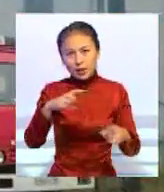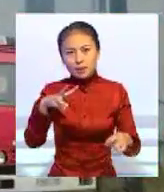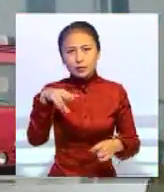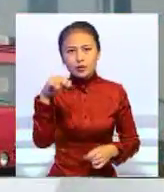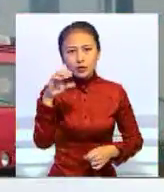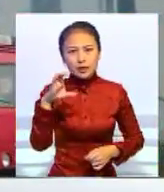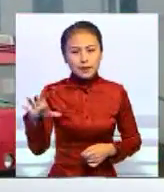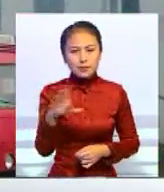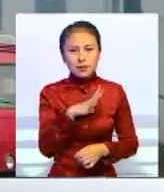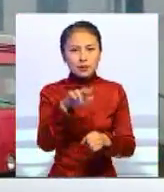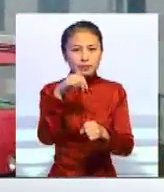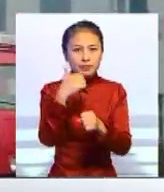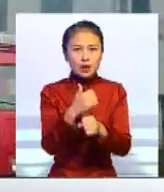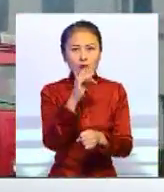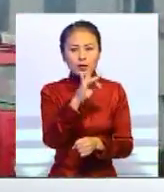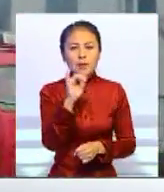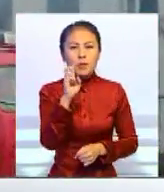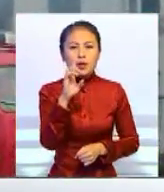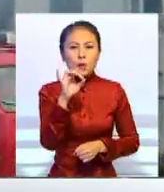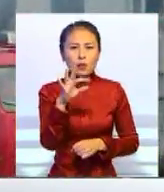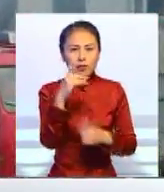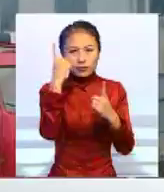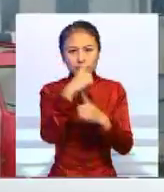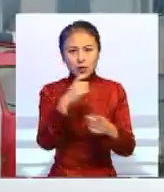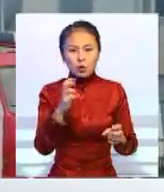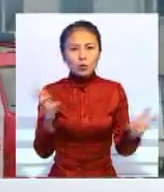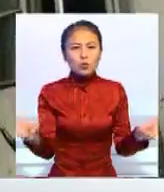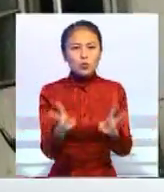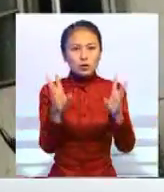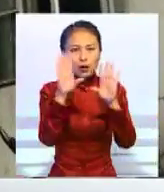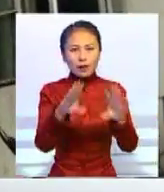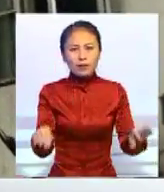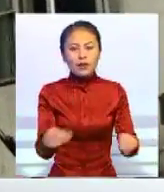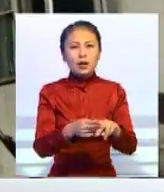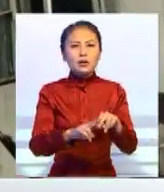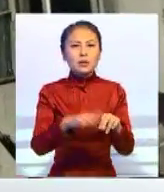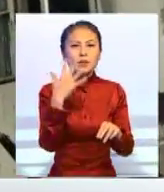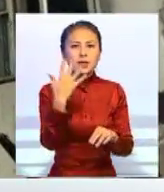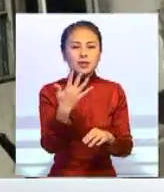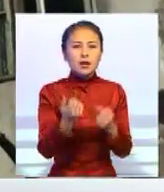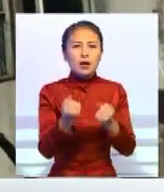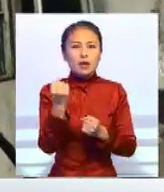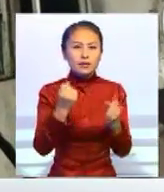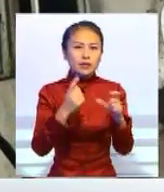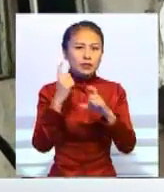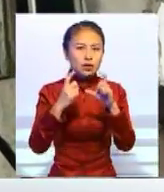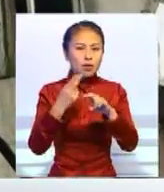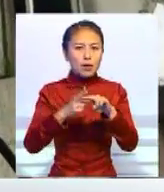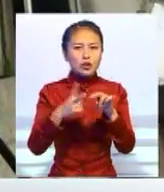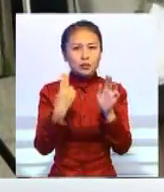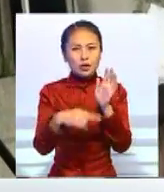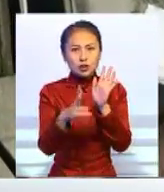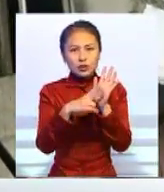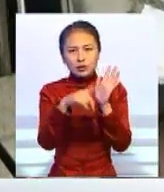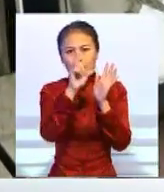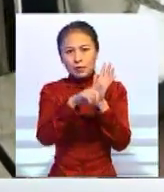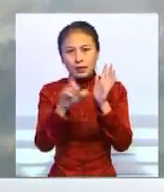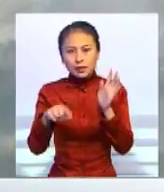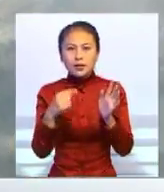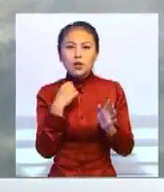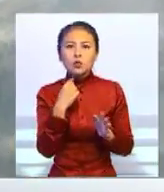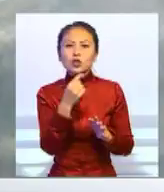комитеті баспасөз қызметінің басшысы Руслан Иманқұлов хабарлады. Өртті сөндіруге 5 автоцистерна мен 27 маман